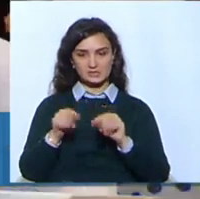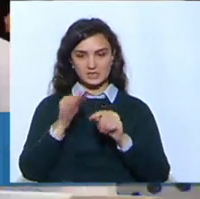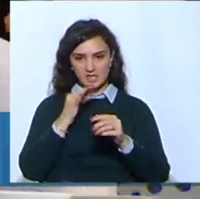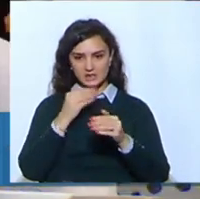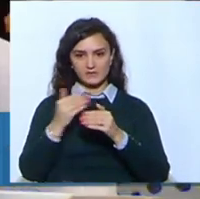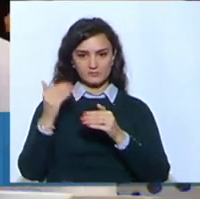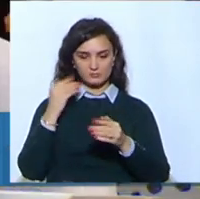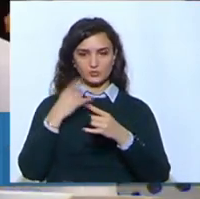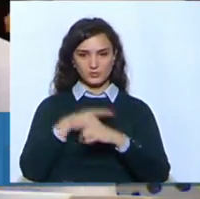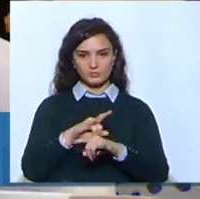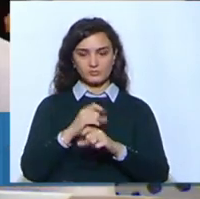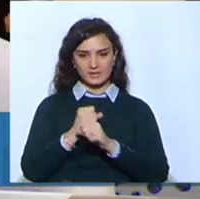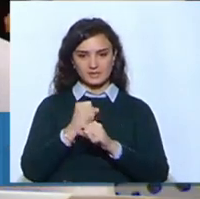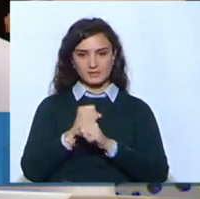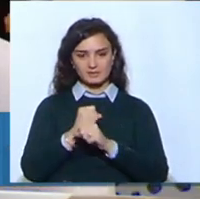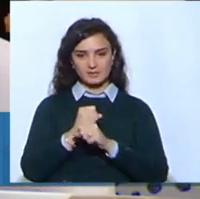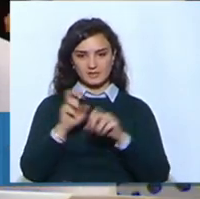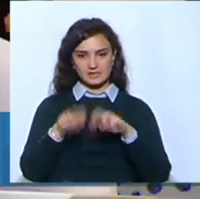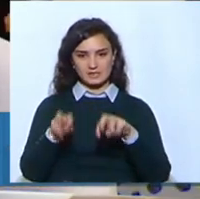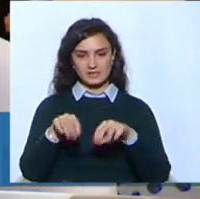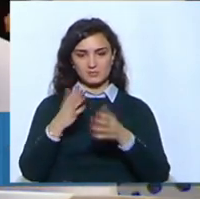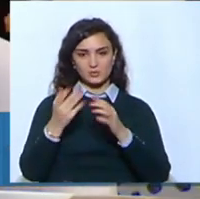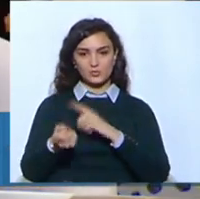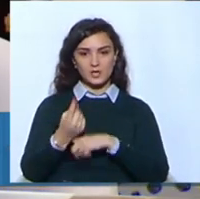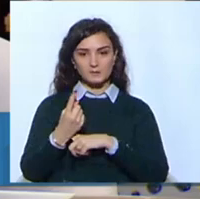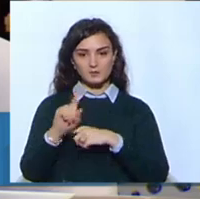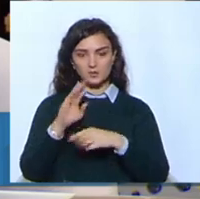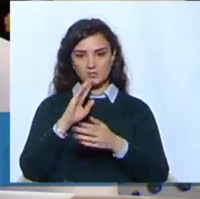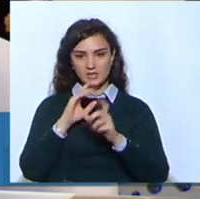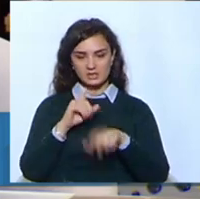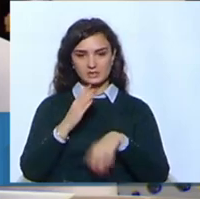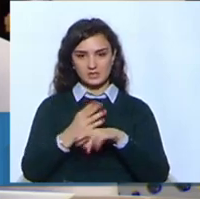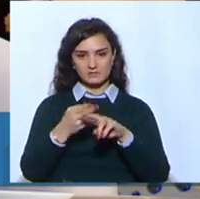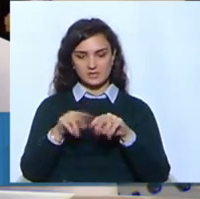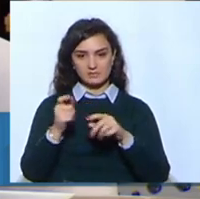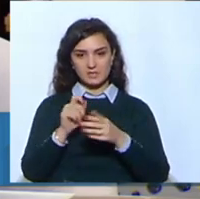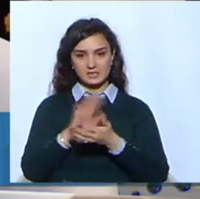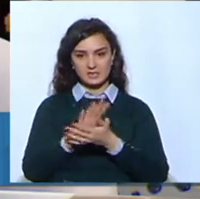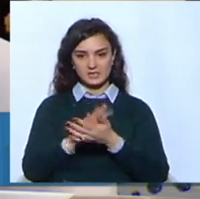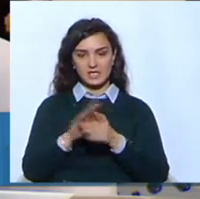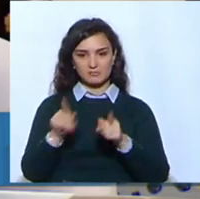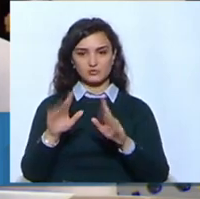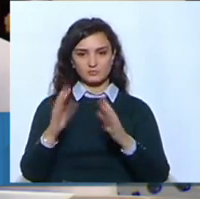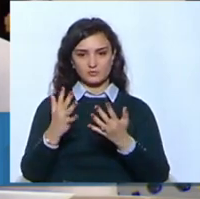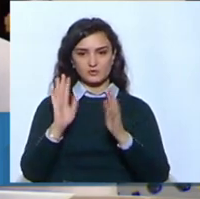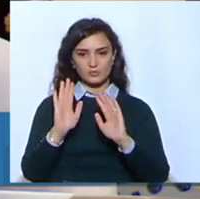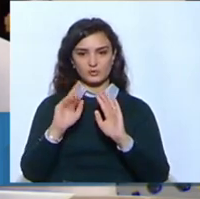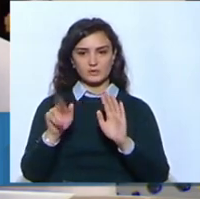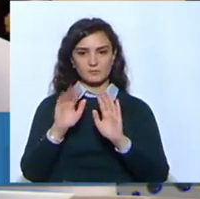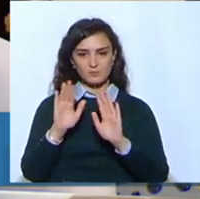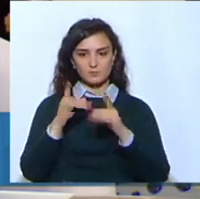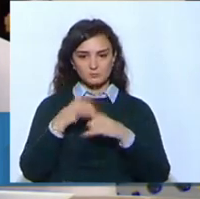ნაადრევ მშობიარობამდე კეთდება ტესტირება და თუ აღმოჩნდა, რომ ქალს აქვს ეს ბაქტერია, ამ შემთხვევაში მას